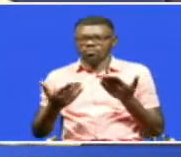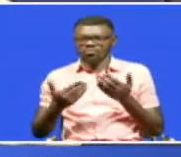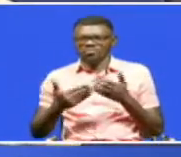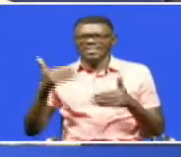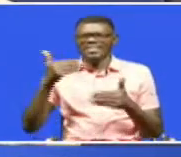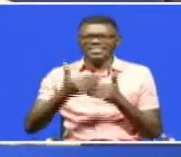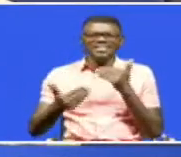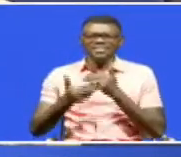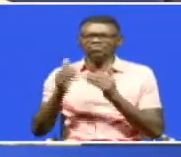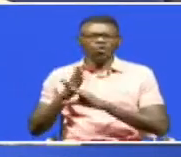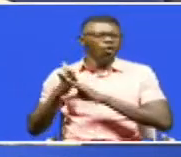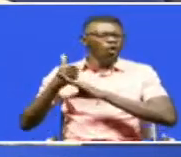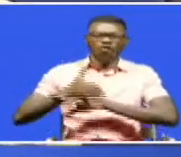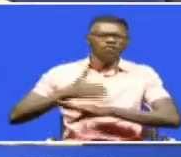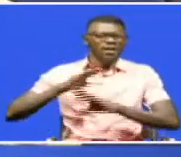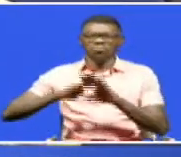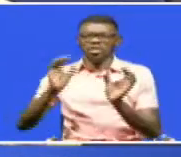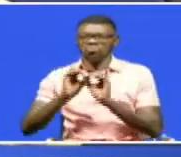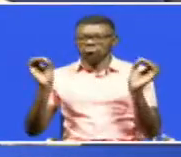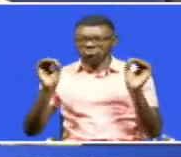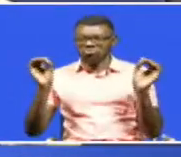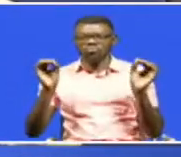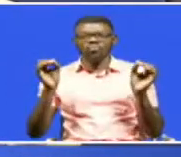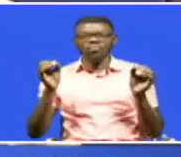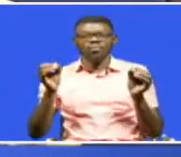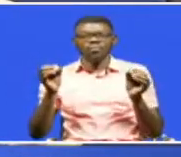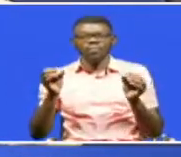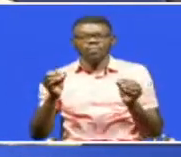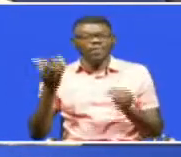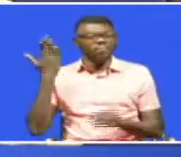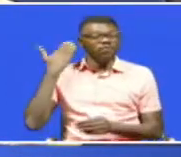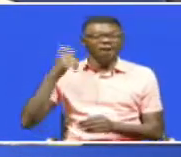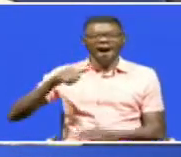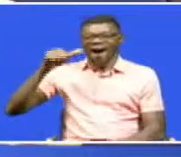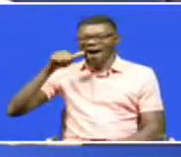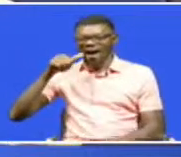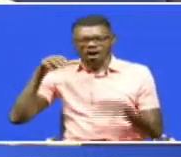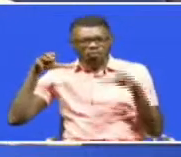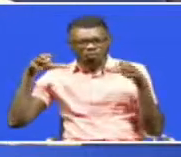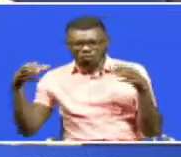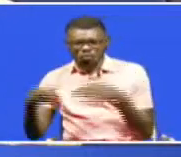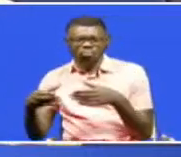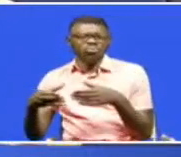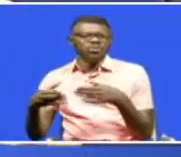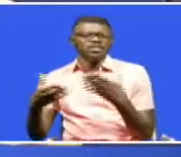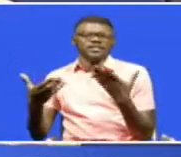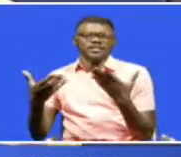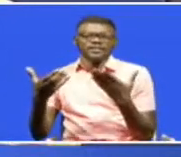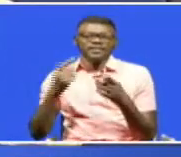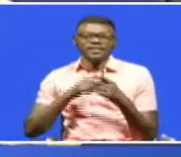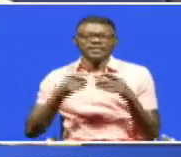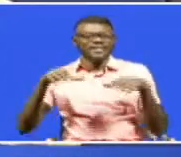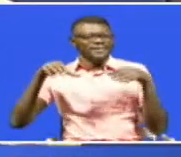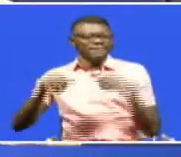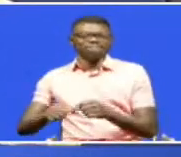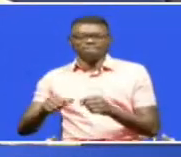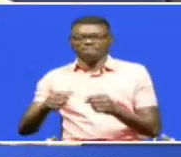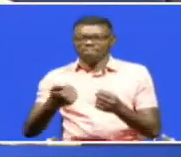sana. When Cecil Rhodes, the British colonizer, and his